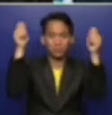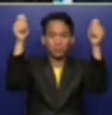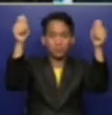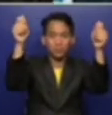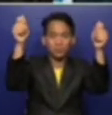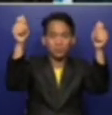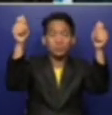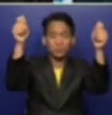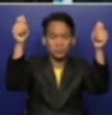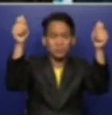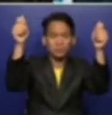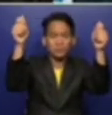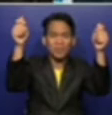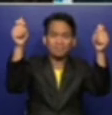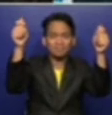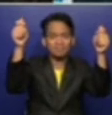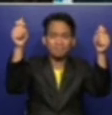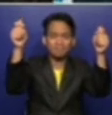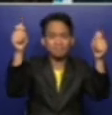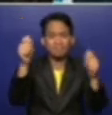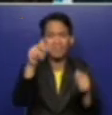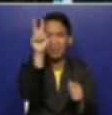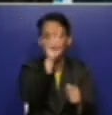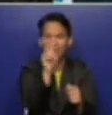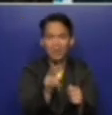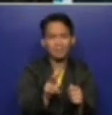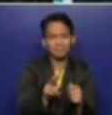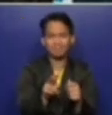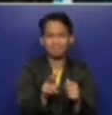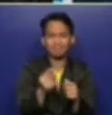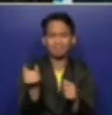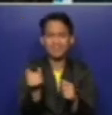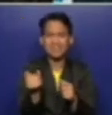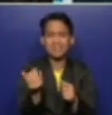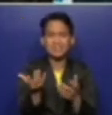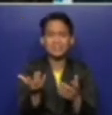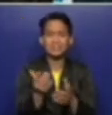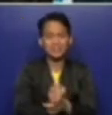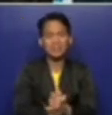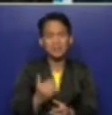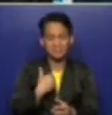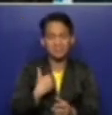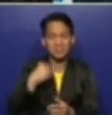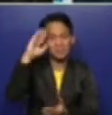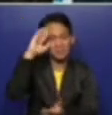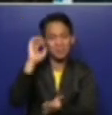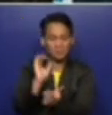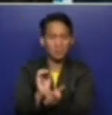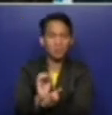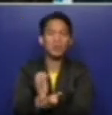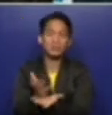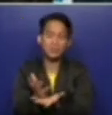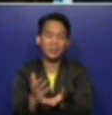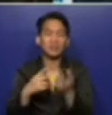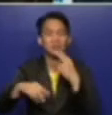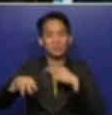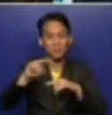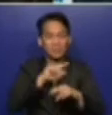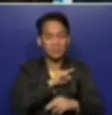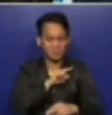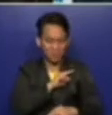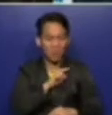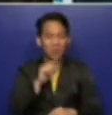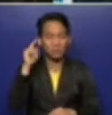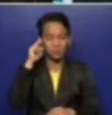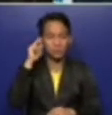นั้นนะครับก็สามารถที่จะพิสูจน์ทราบทางเจ้าหน้าที่ต่างๆก็มีการพิสูจน์ทราบก็คงจะเป็นการดำเนินการในการที่จะ